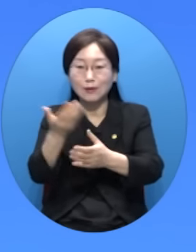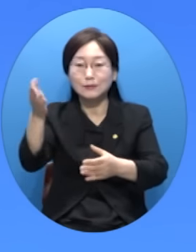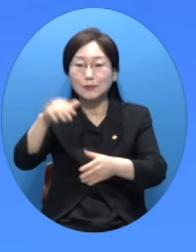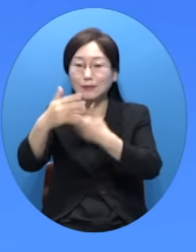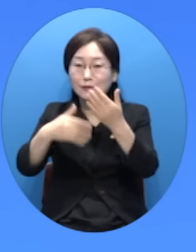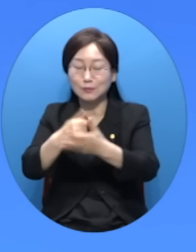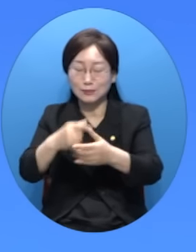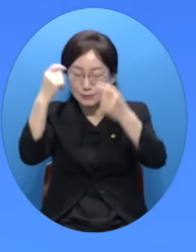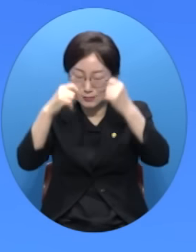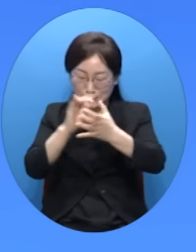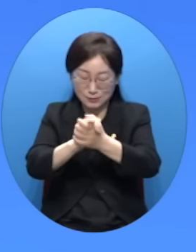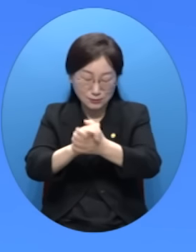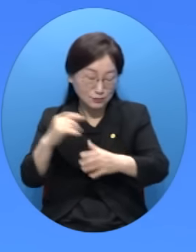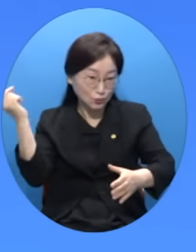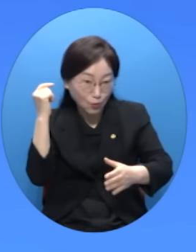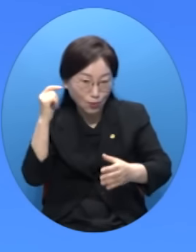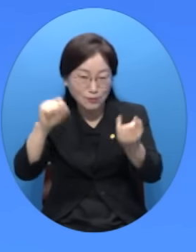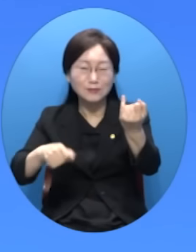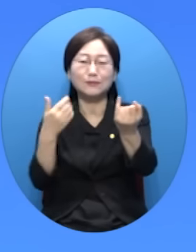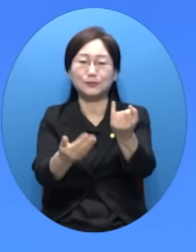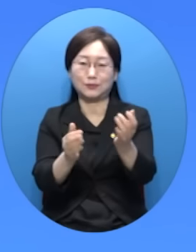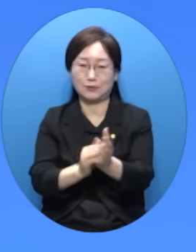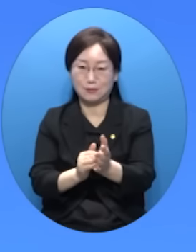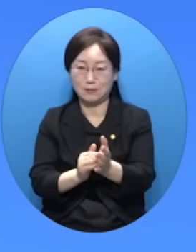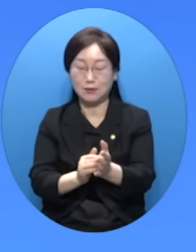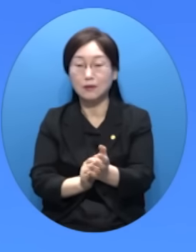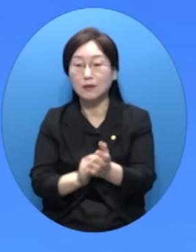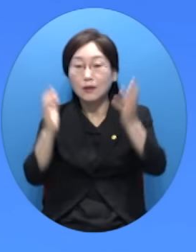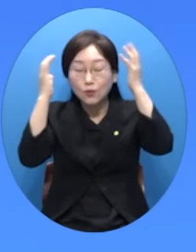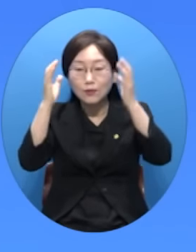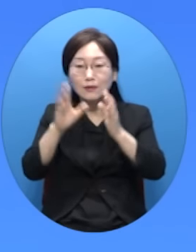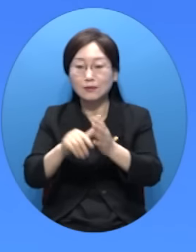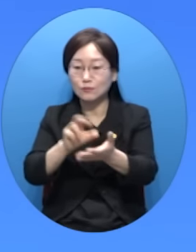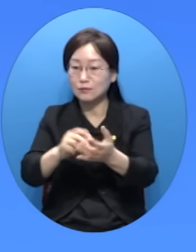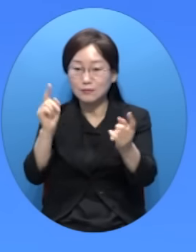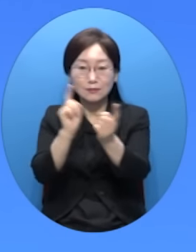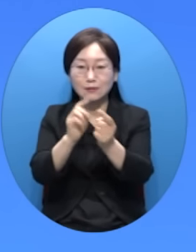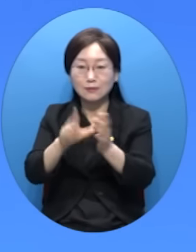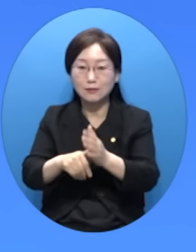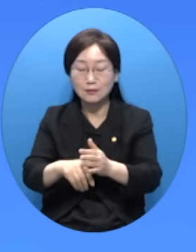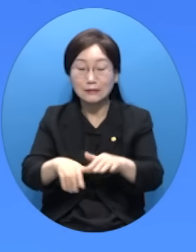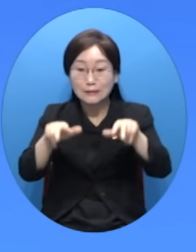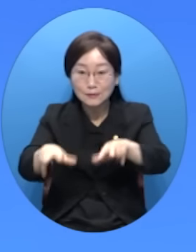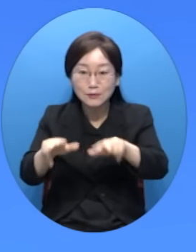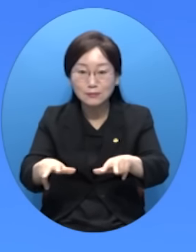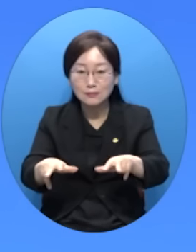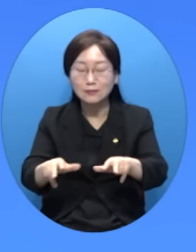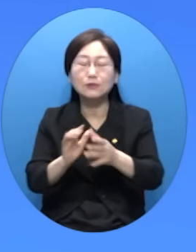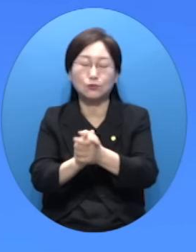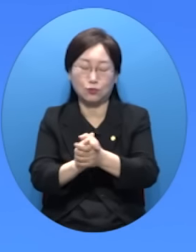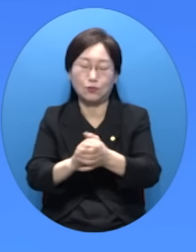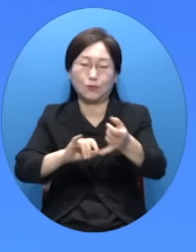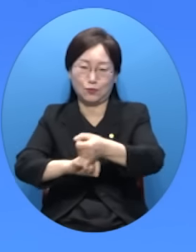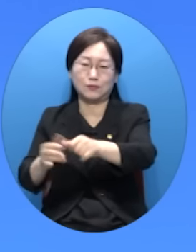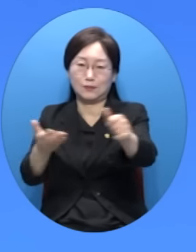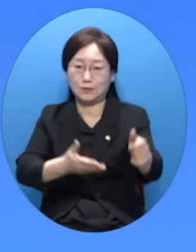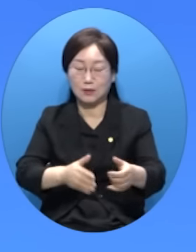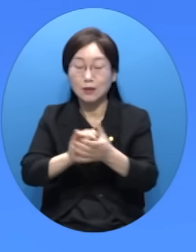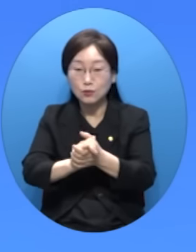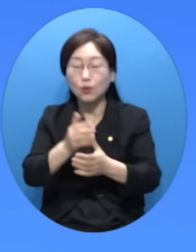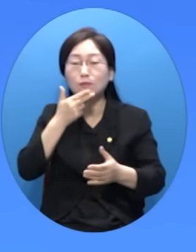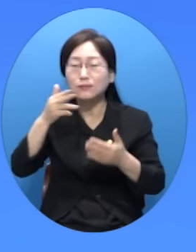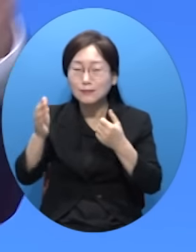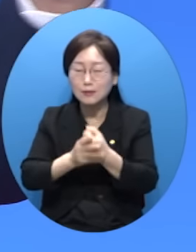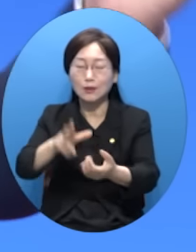그 눈물의 기도를 들으시고 응답하신 것입니다. 고난할 때 우리가 문제를 만날 때 바로 그때가 기도할 때인 것입니다. 우리가 기도하지